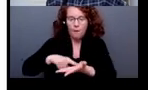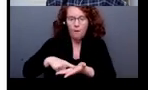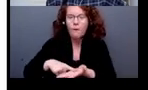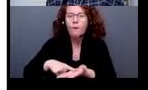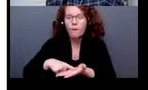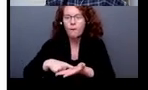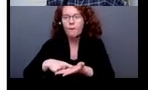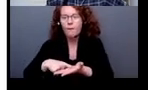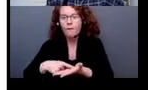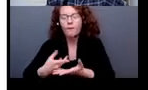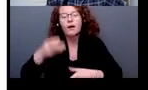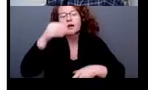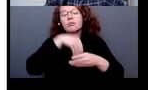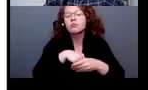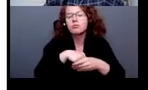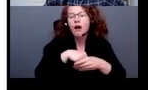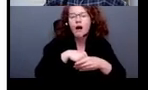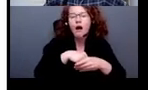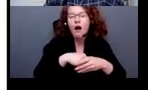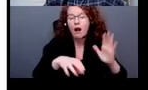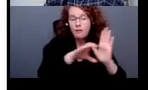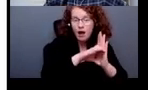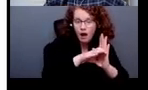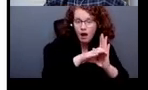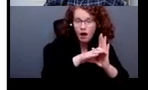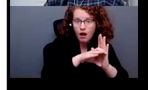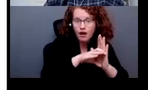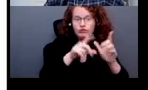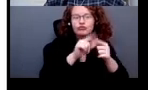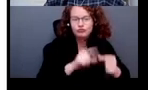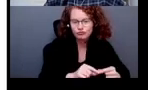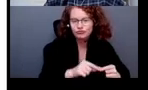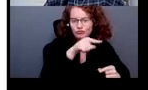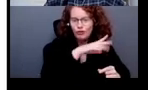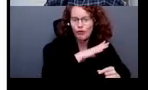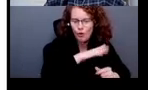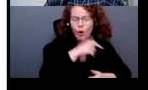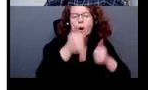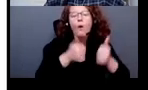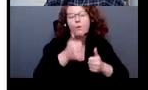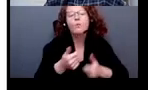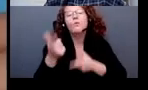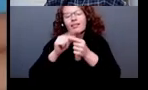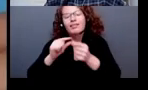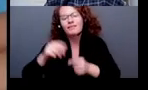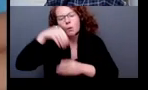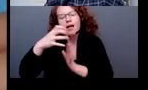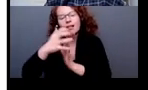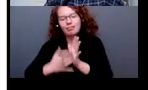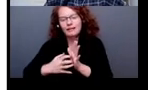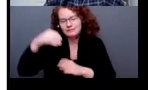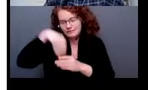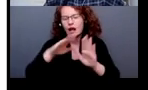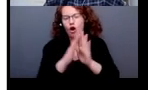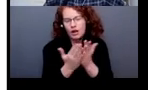discutés soit dans la légende de l'image, soit plus tard dans le texte hein, qui est dans le livre.